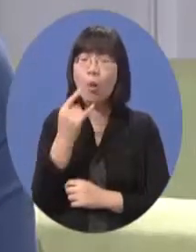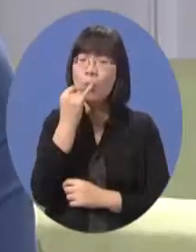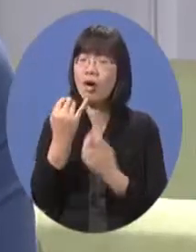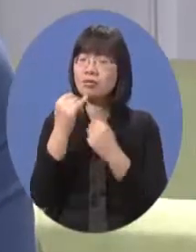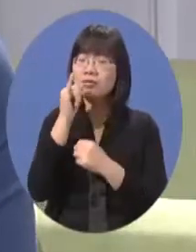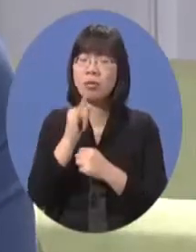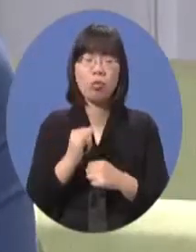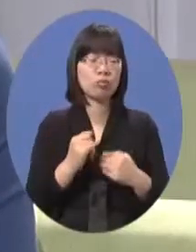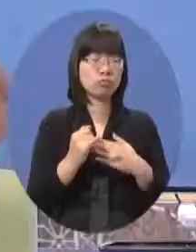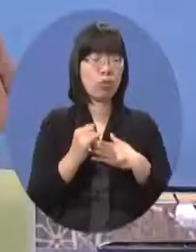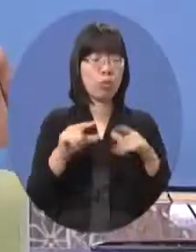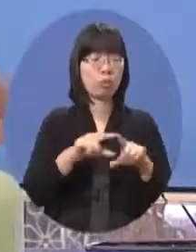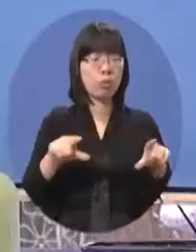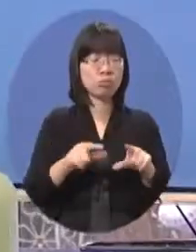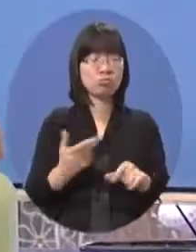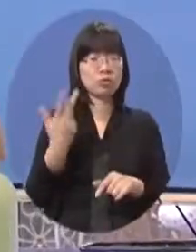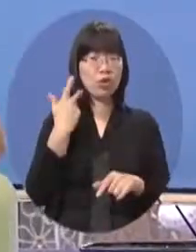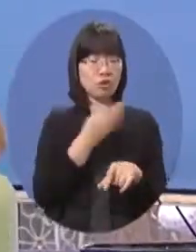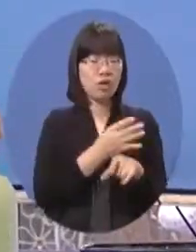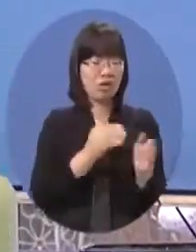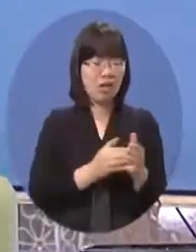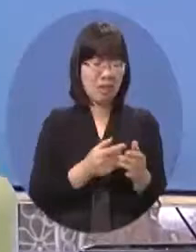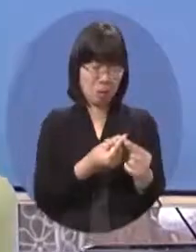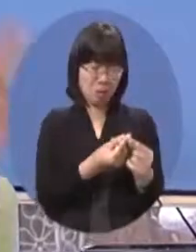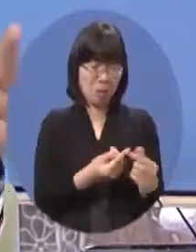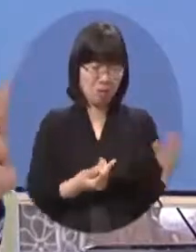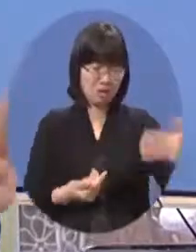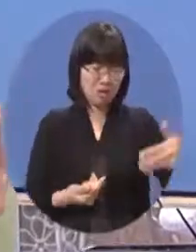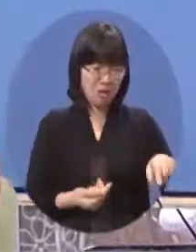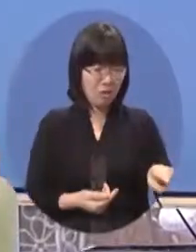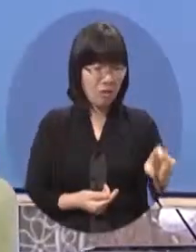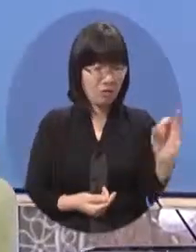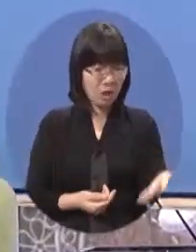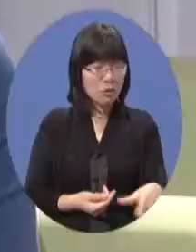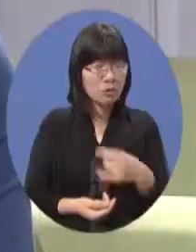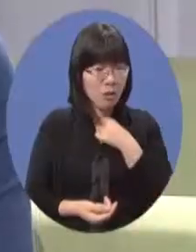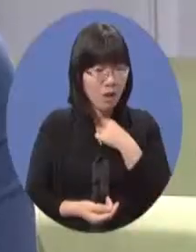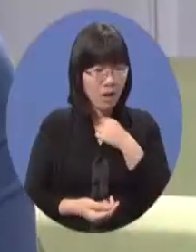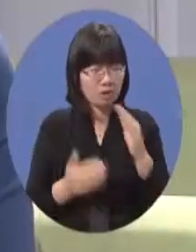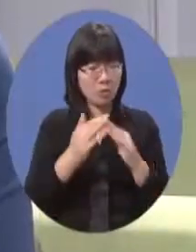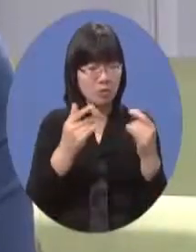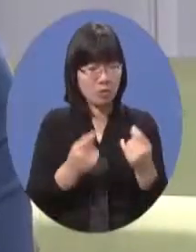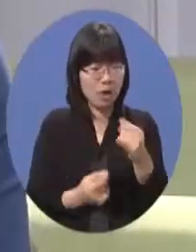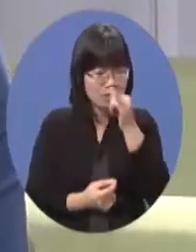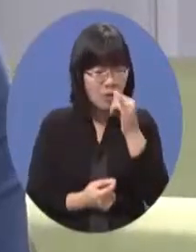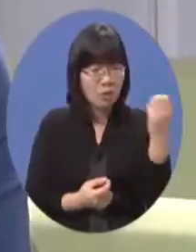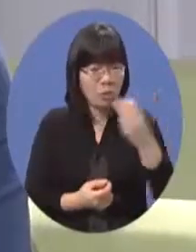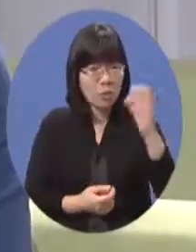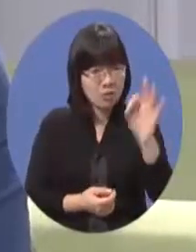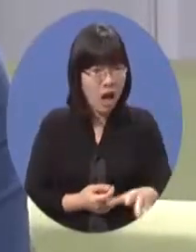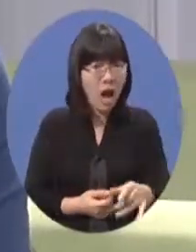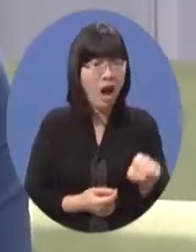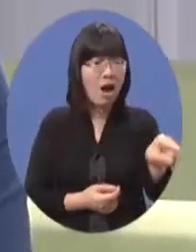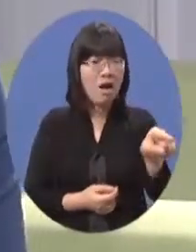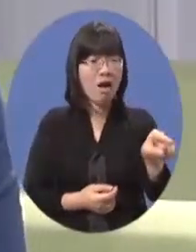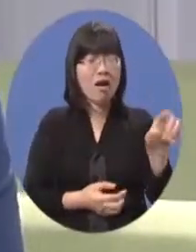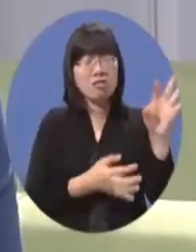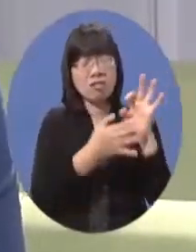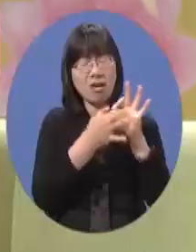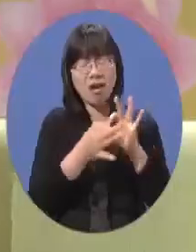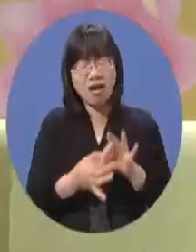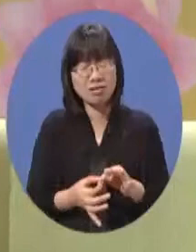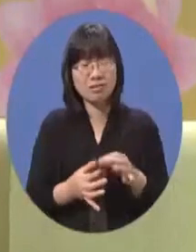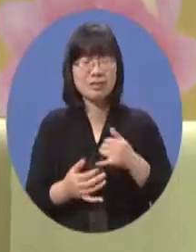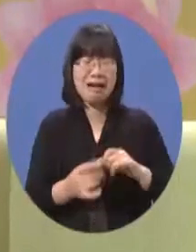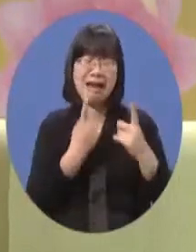지난주에 샀잖아. 그러니까. 야, 이렇게 조그만 게 8,000원인데 너가 이걸 사고 싶어? 너 집에 똑같은 거 또 했는데 또 사? 뭐지? 그러면서 계속 그렇게 싸우고. 아이는